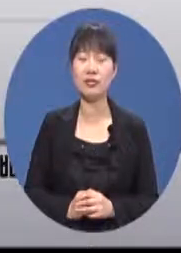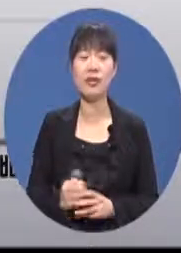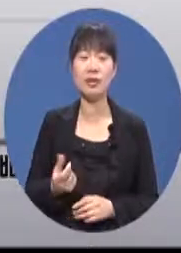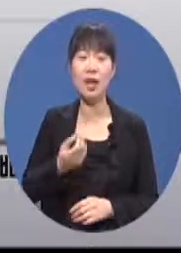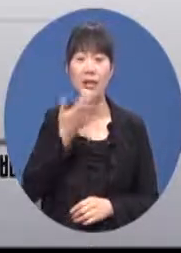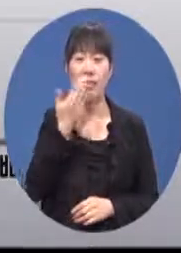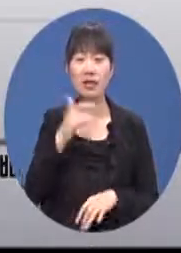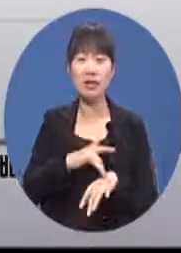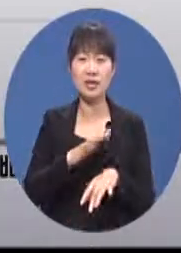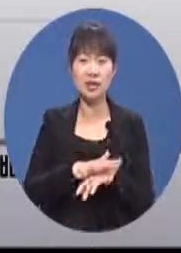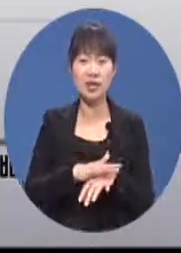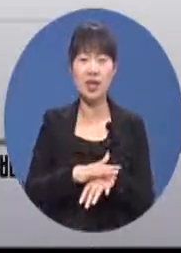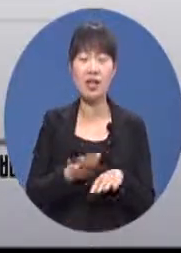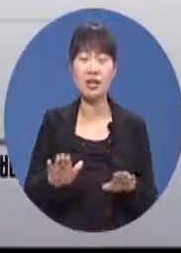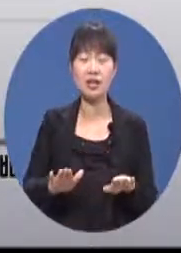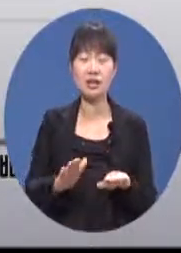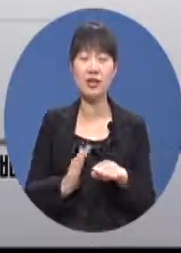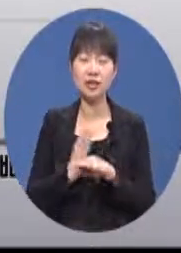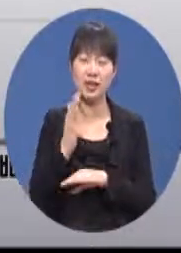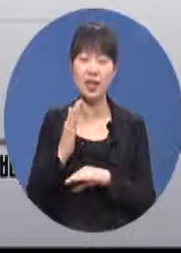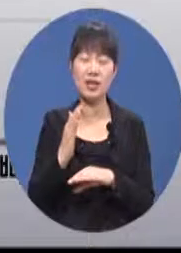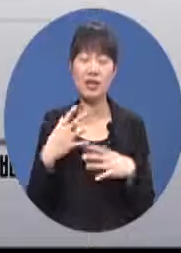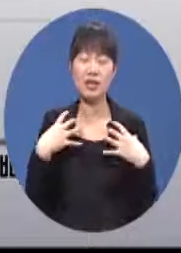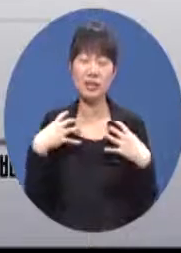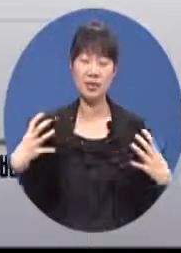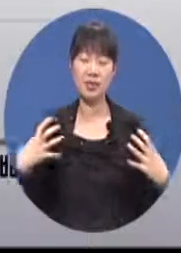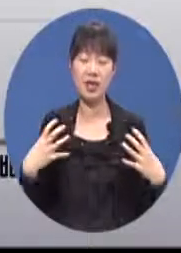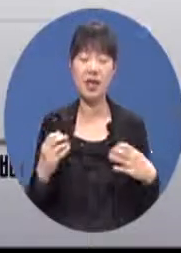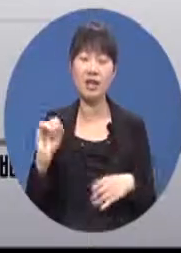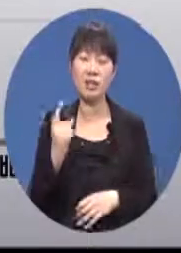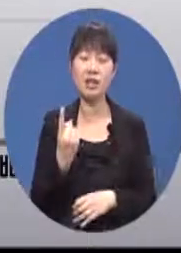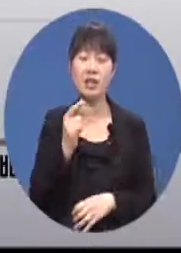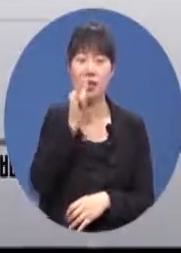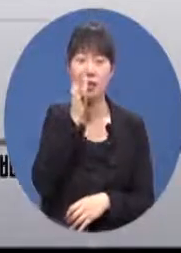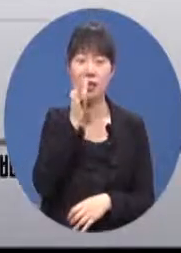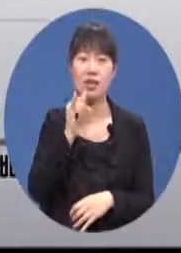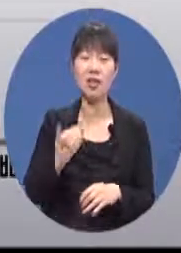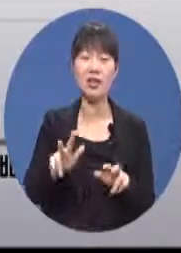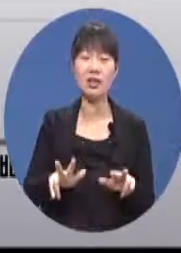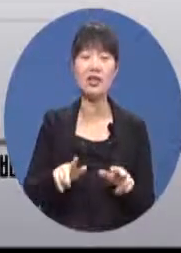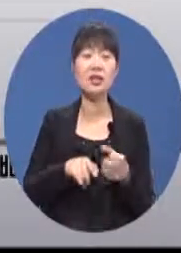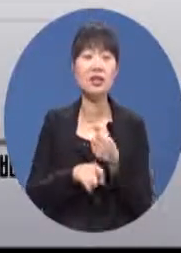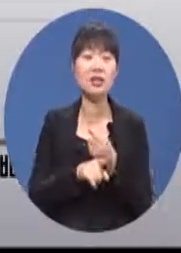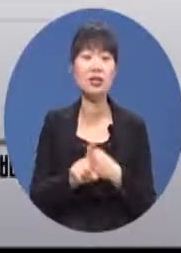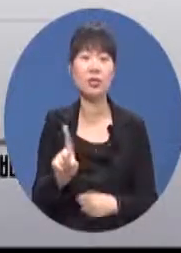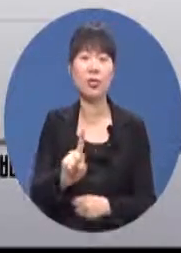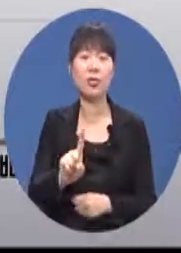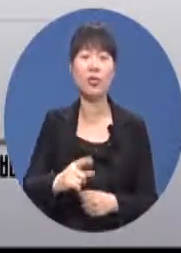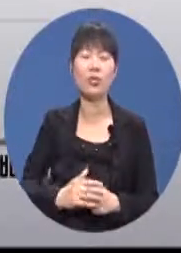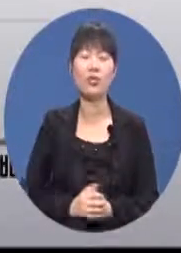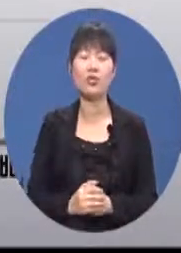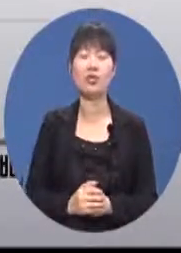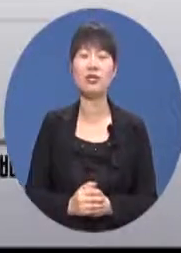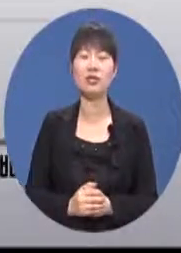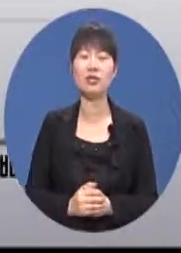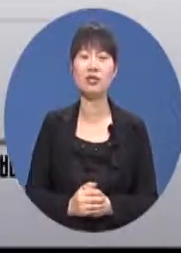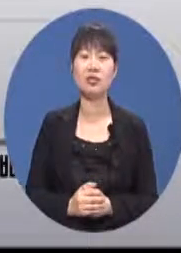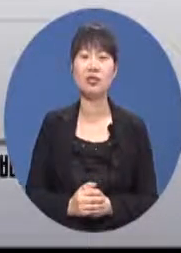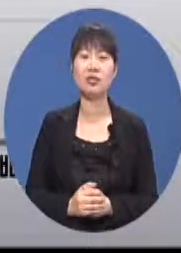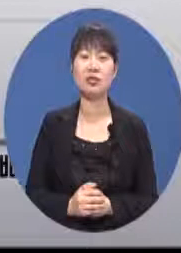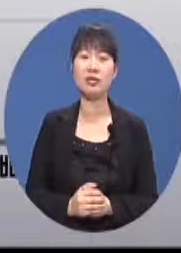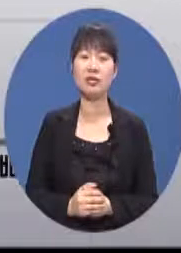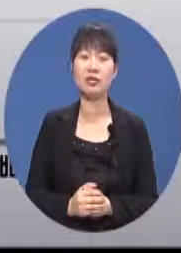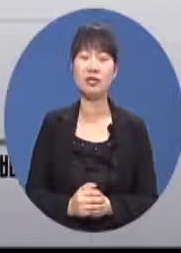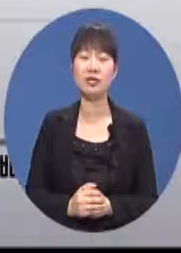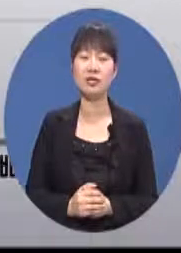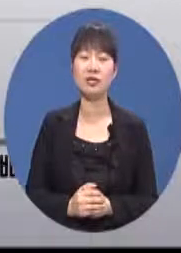빨리 먹는 식습관이 과식과 비만을 유발한다는 것이죠. 그렇다면 그 이유는 무엇일까요?